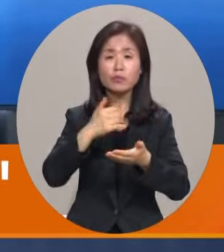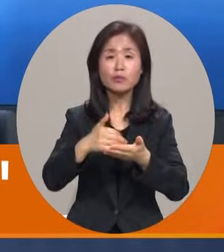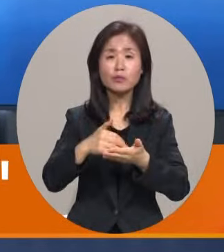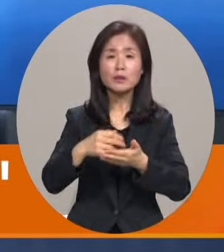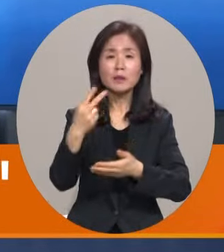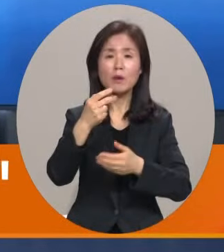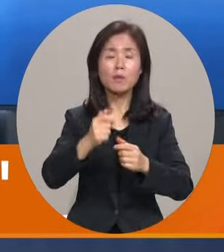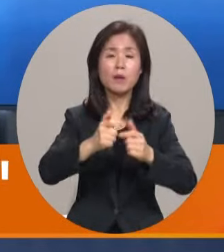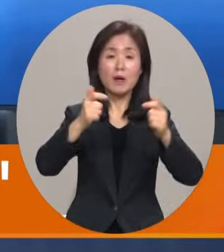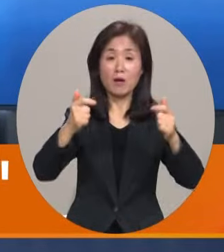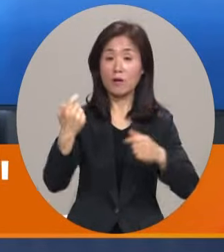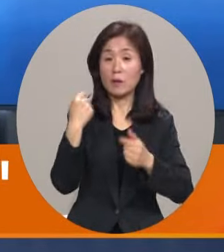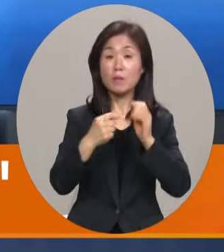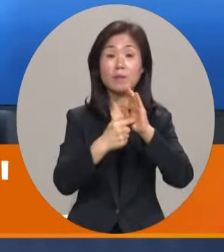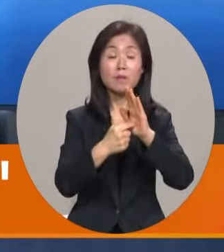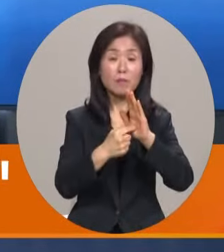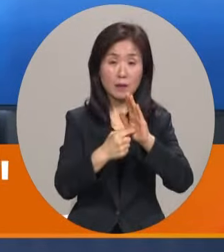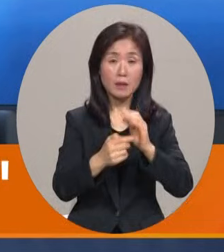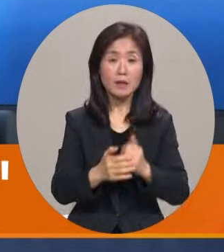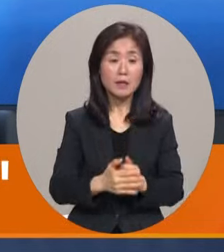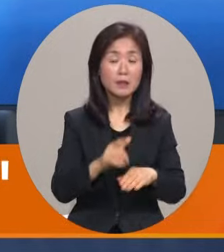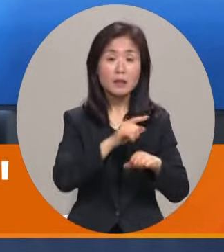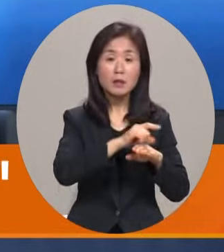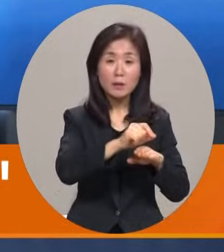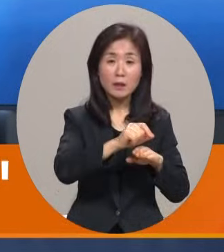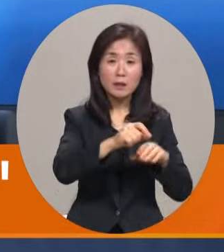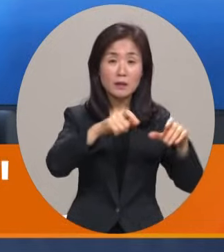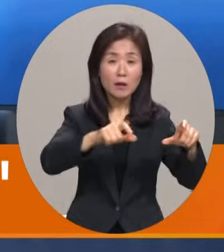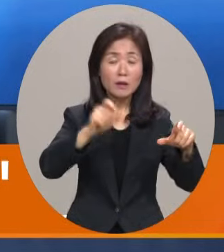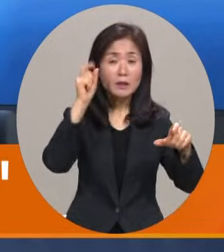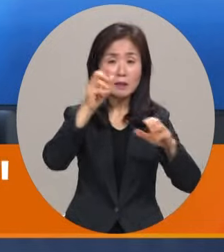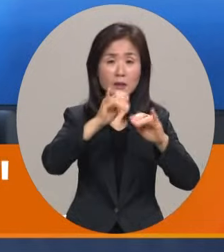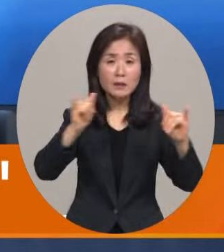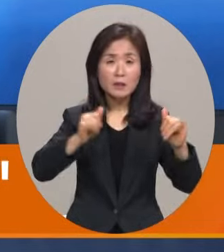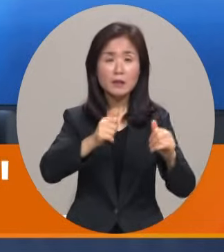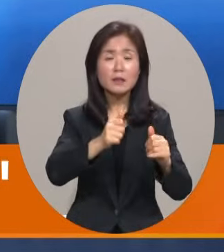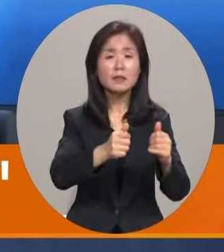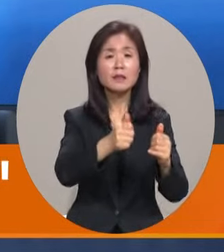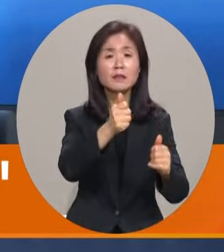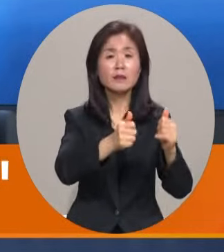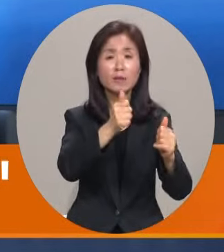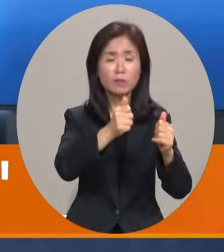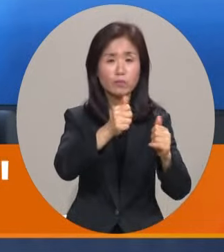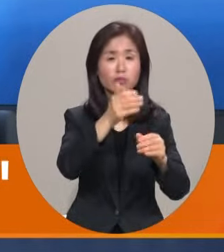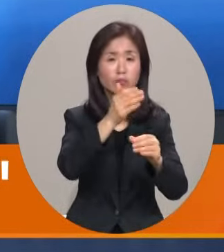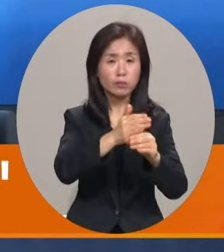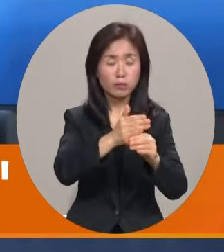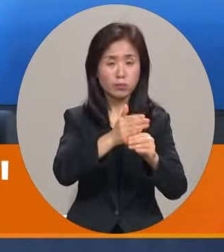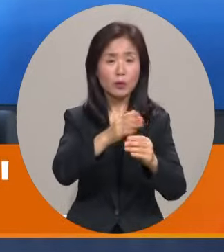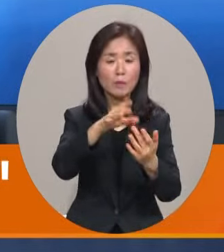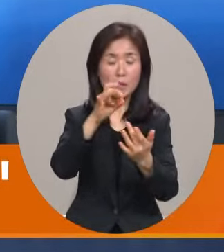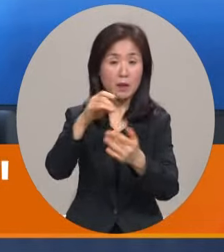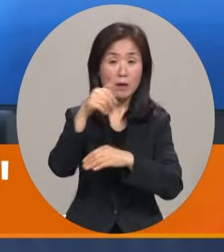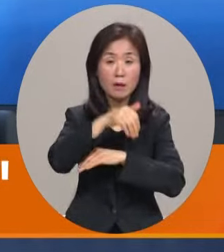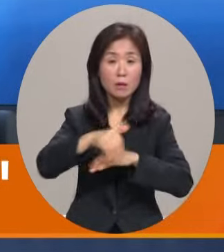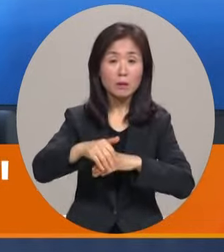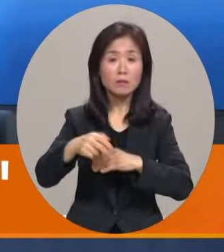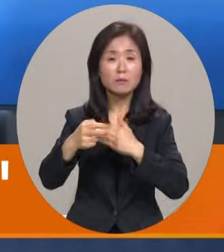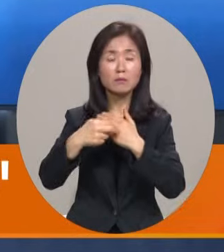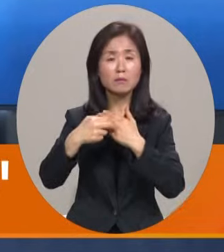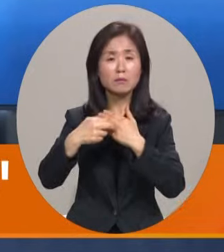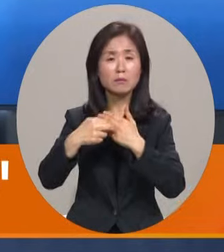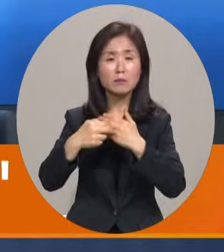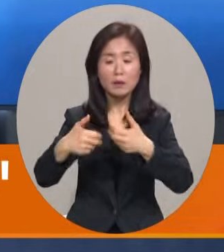확정했습니다. 비수도권의 지역 인재 전형 위주로 선발을 할 예정인데 의사 단체들의 반발도 이어지고